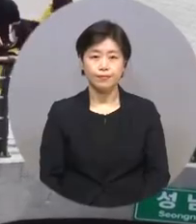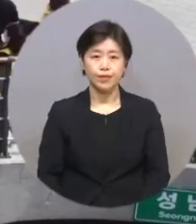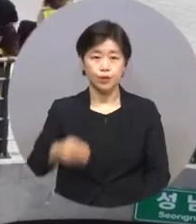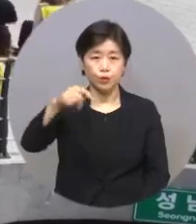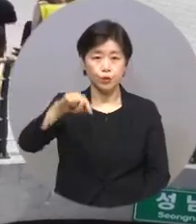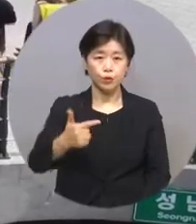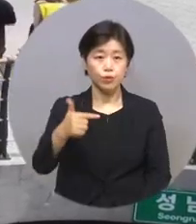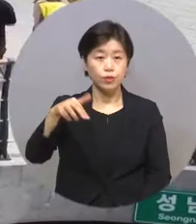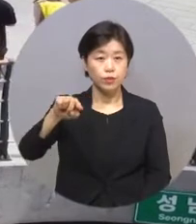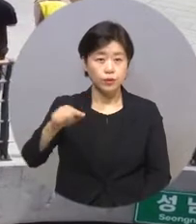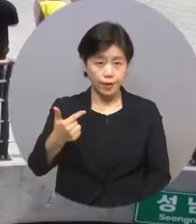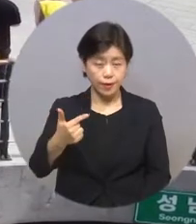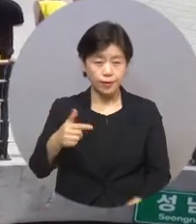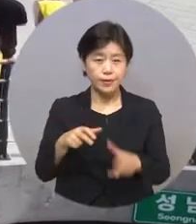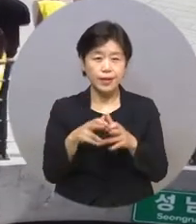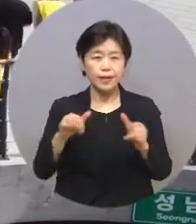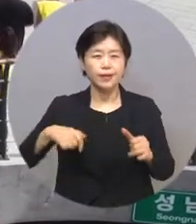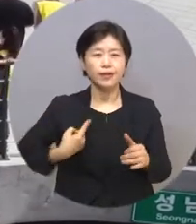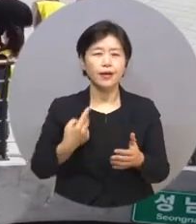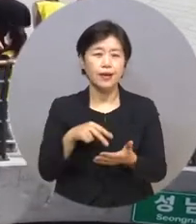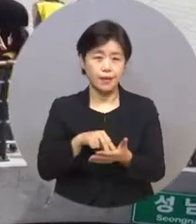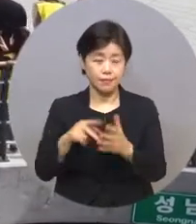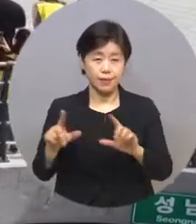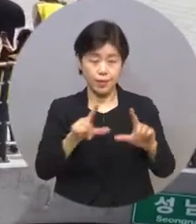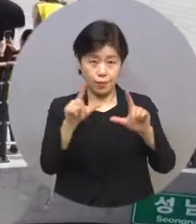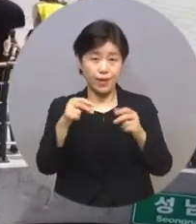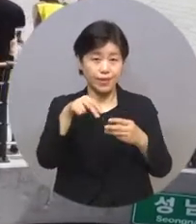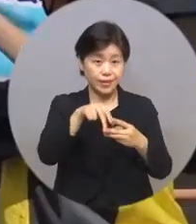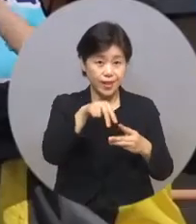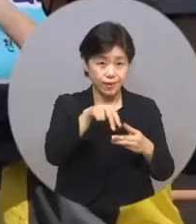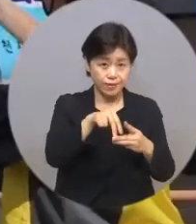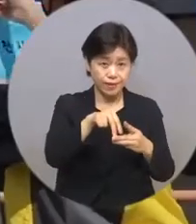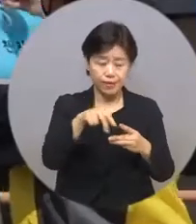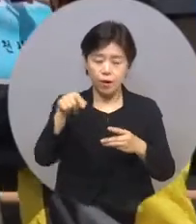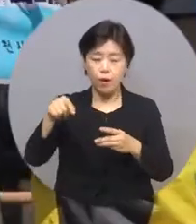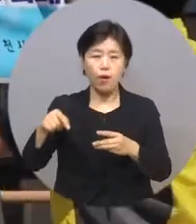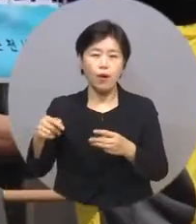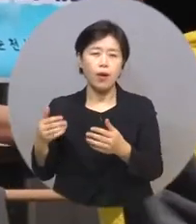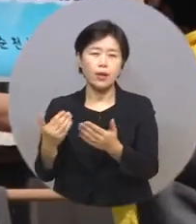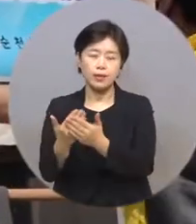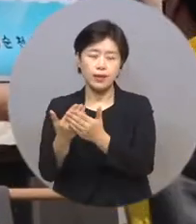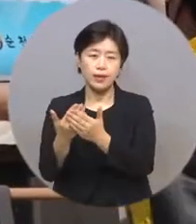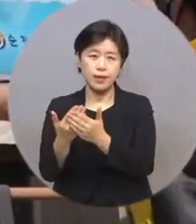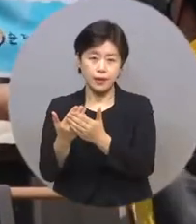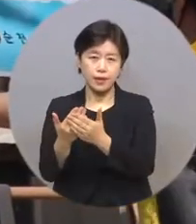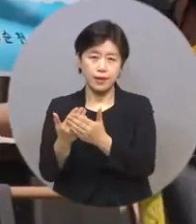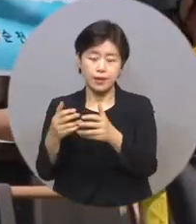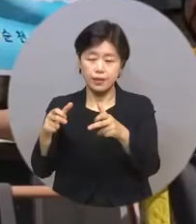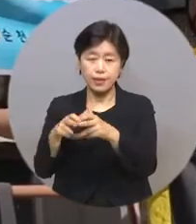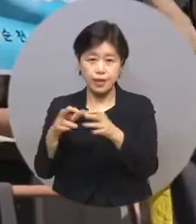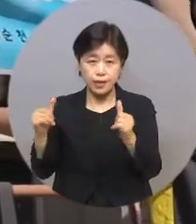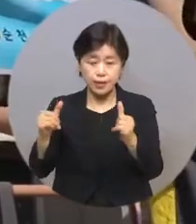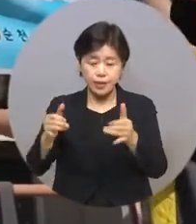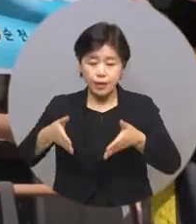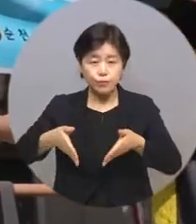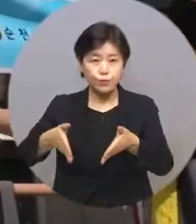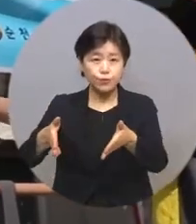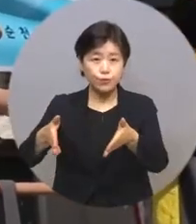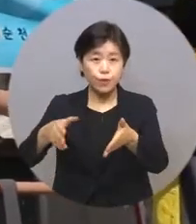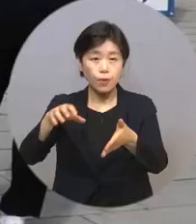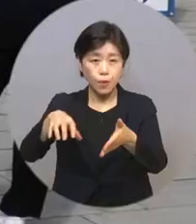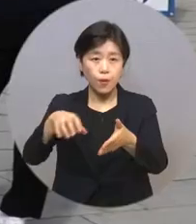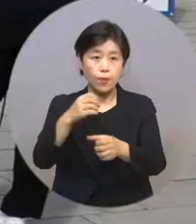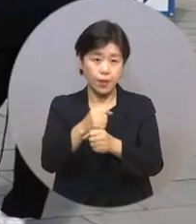순천장애인 자립생활센터는 발달장애인 친화거리 조성 오티존 캠페인을 지난 9월 21일부터